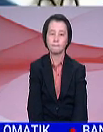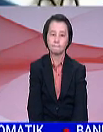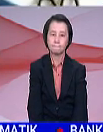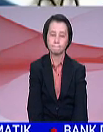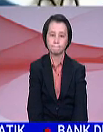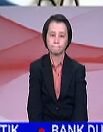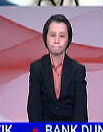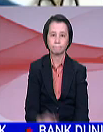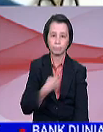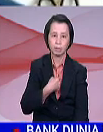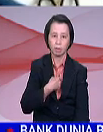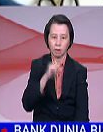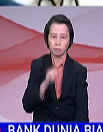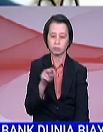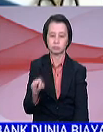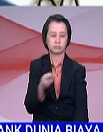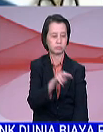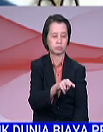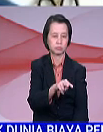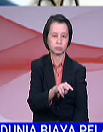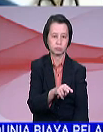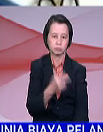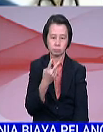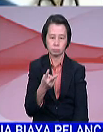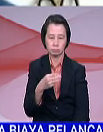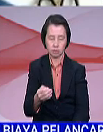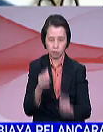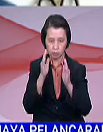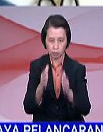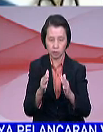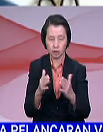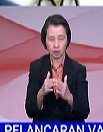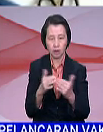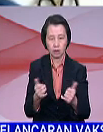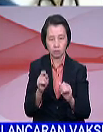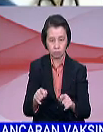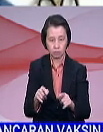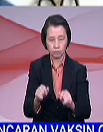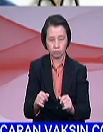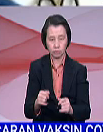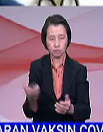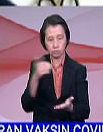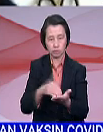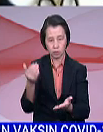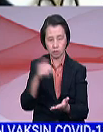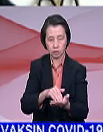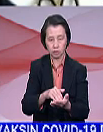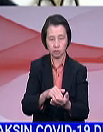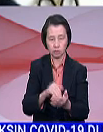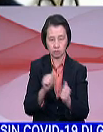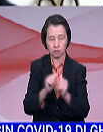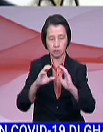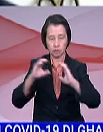Misalnya, saya boleh rakam sistem pengajaran saya dan beri kepada anak murid saya dan mereka boleh tengok berkali-kali. Ini berbeza dengan